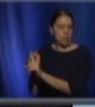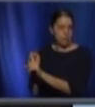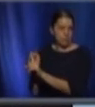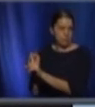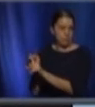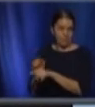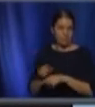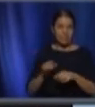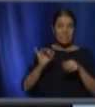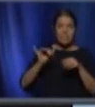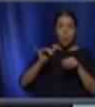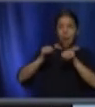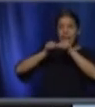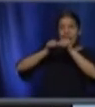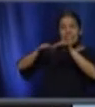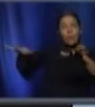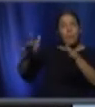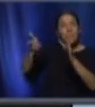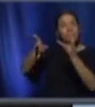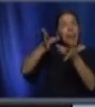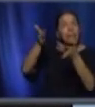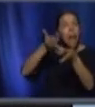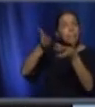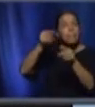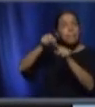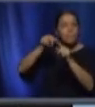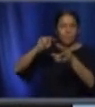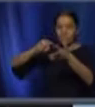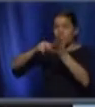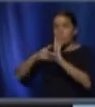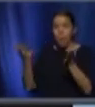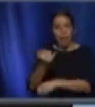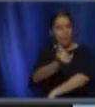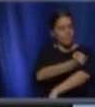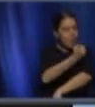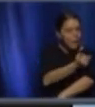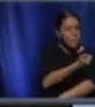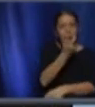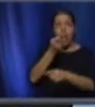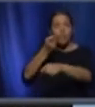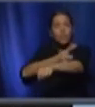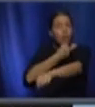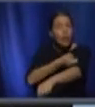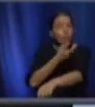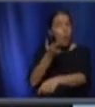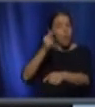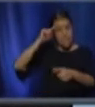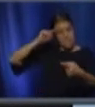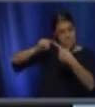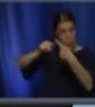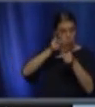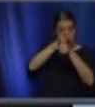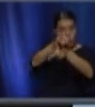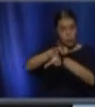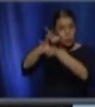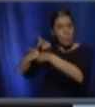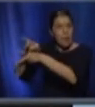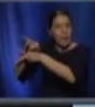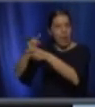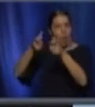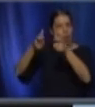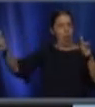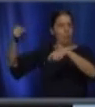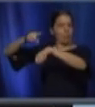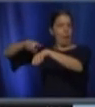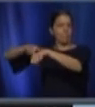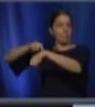choses, c'est-à-dire aussi soigner nos gens, et non juste la COVID. Si je peux me permettre, il faut faire combien de chirurgies par mois pour